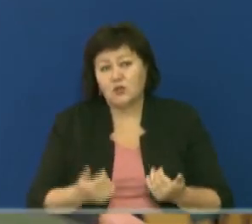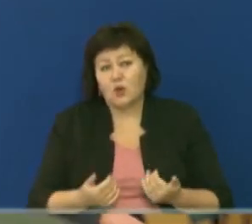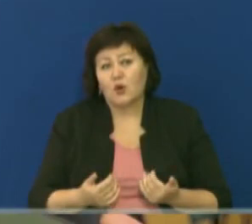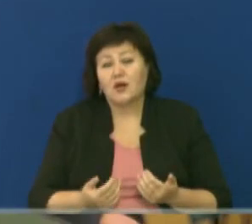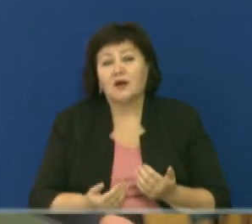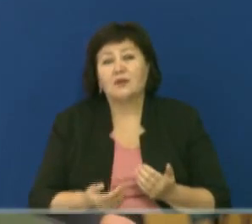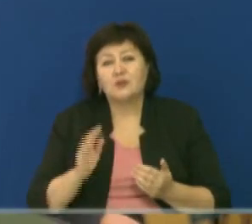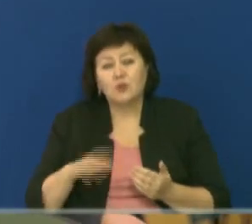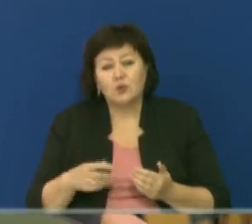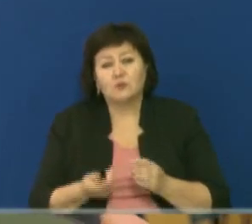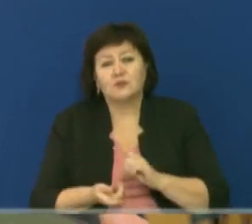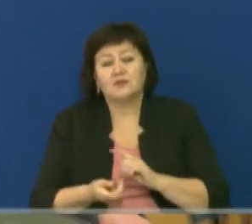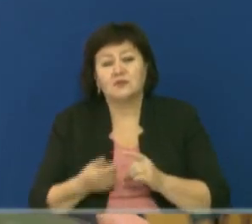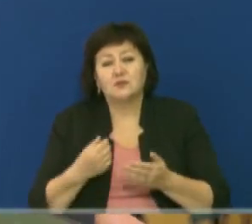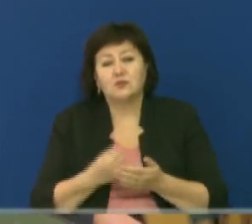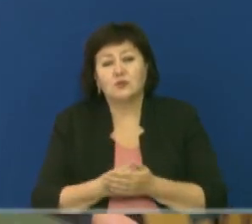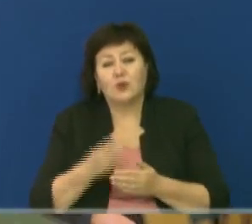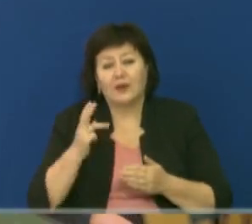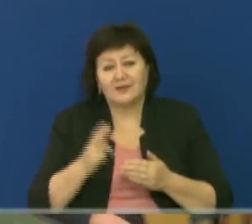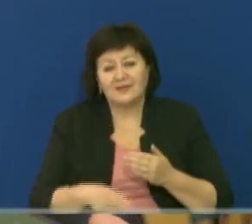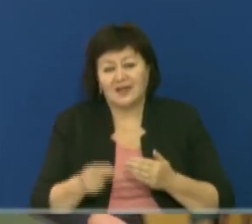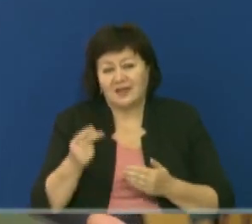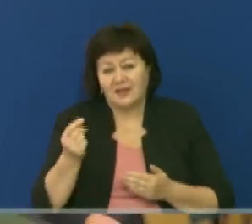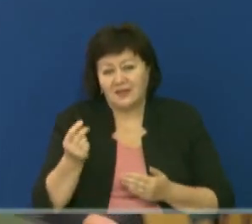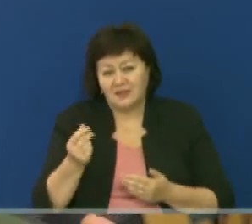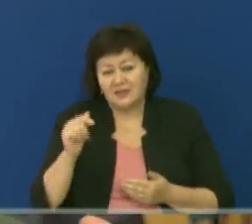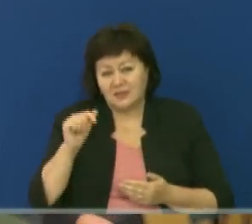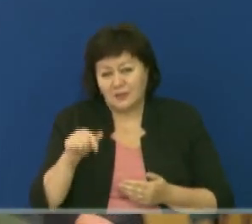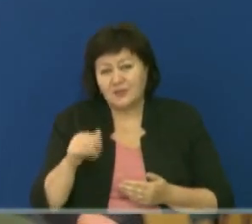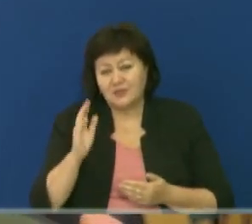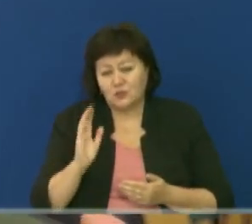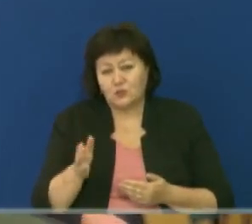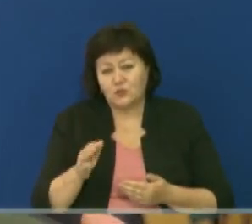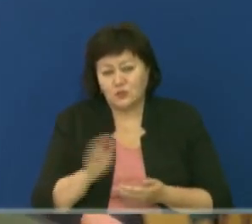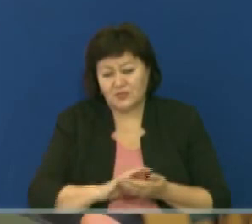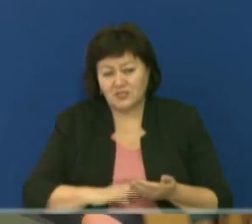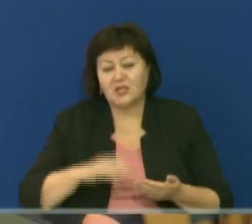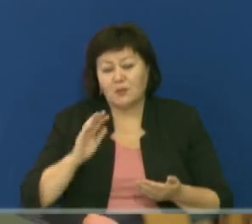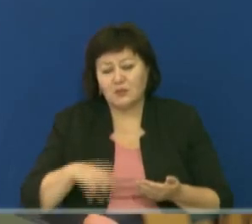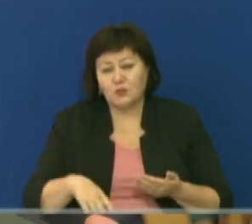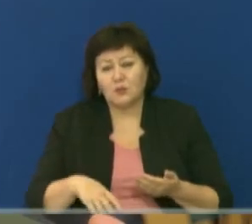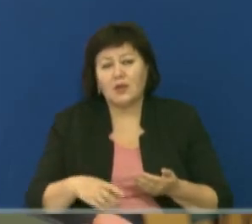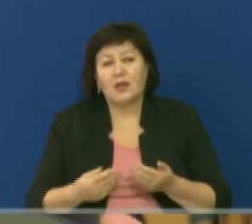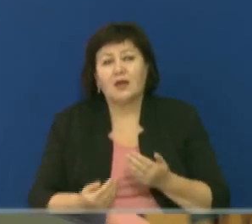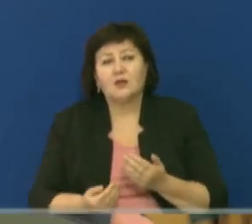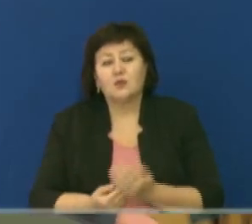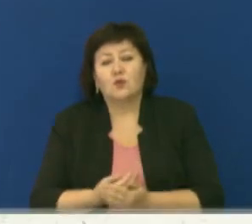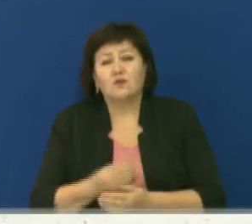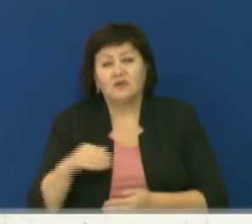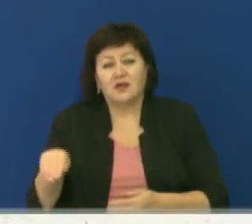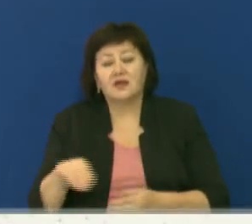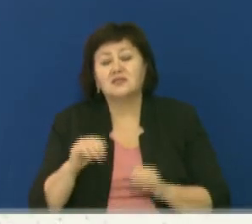Жолаушылар карточкаларын соңына дейін пайдаланып, лимиттері таусылған соң қайта бағдарламаланады. Жаңа компания үшін жаңа карталар шығарылуы